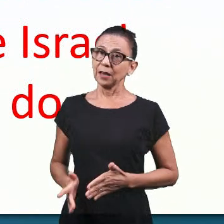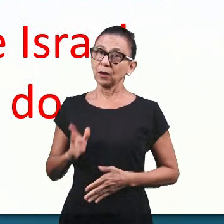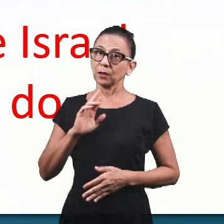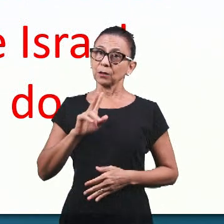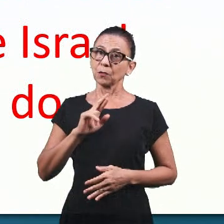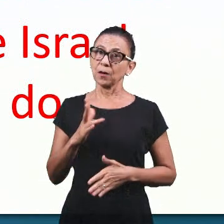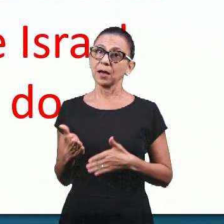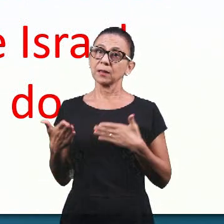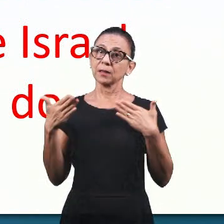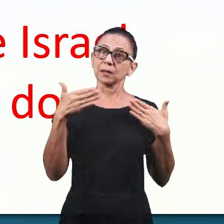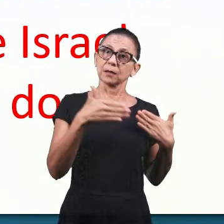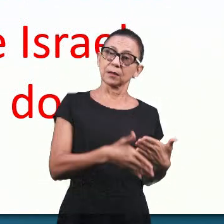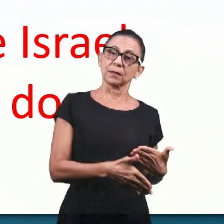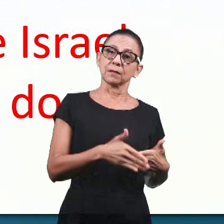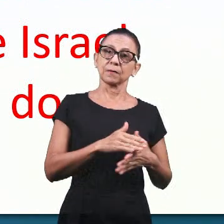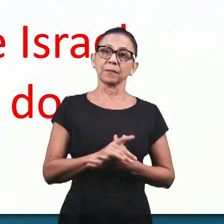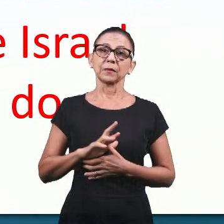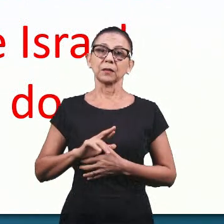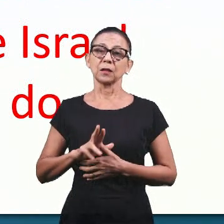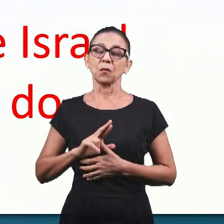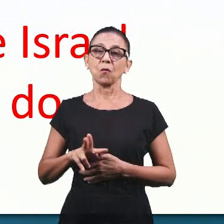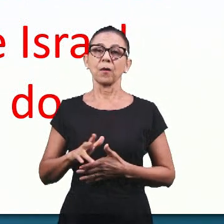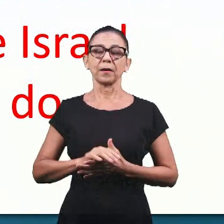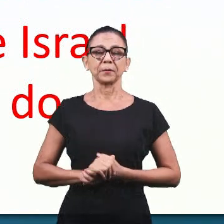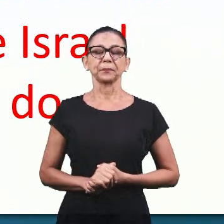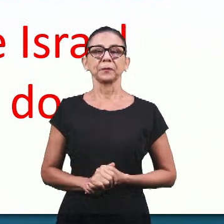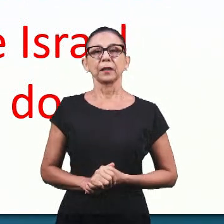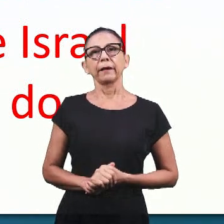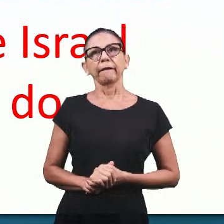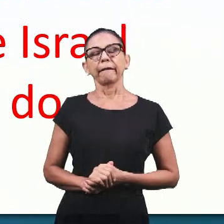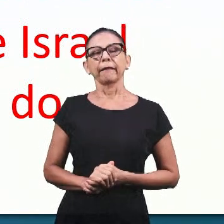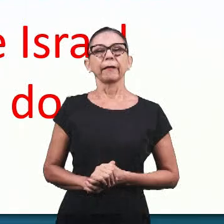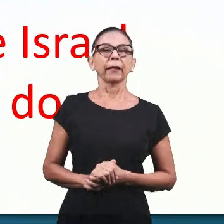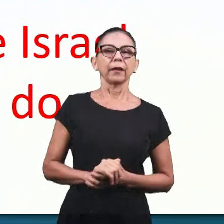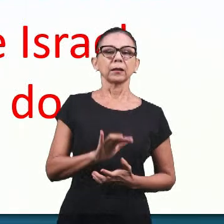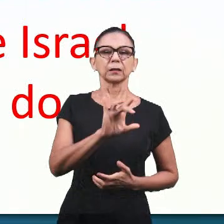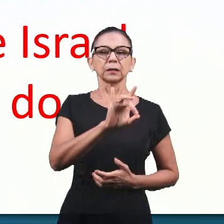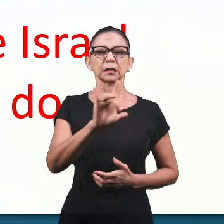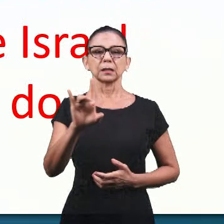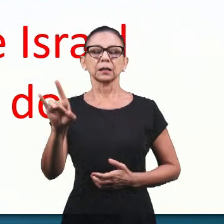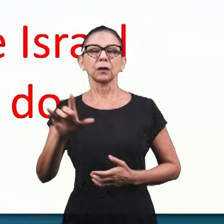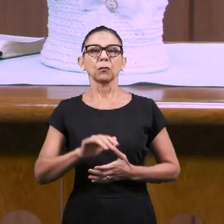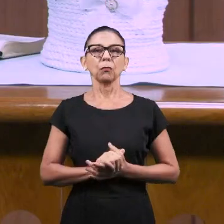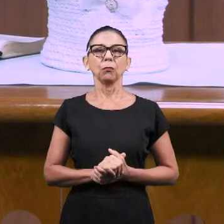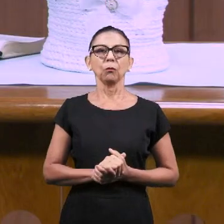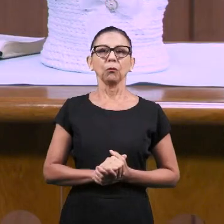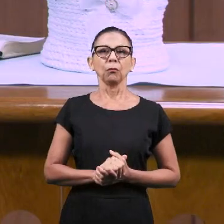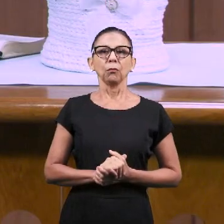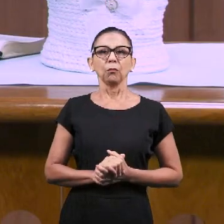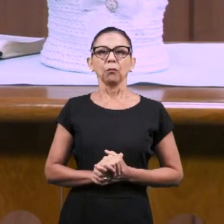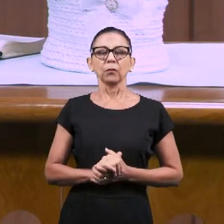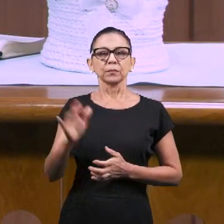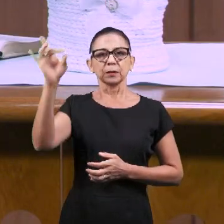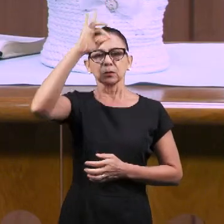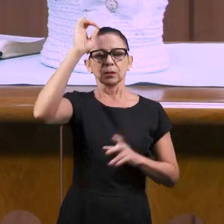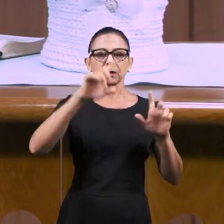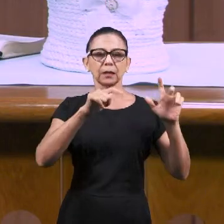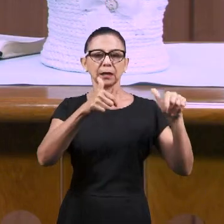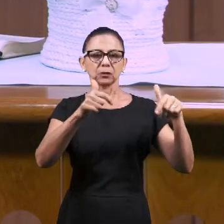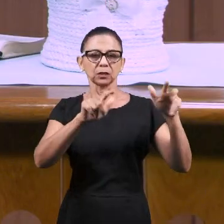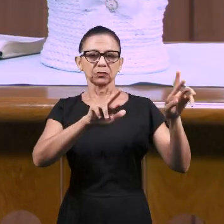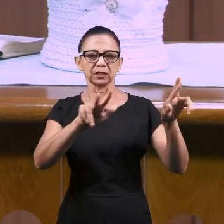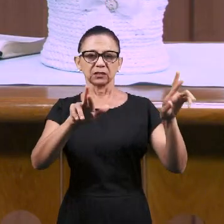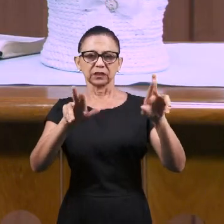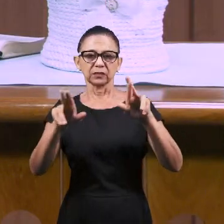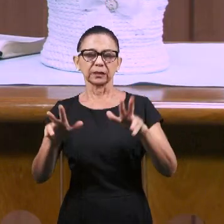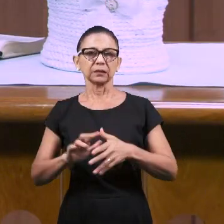l'Église infidèle. Il n'est pas en train d'opérer dans la pointe de doigt de un, dans l'oreille de l'autre, dans